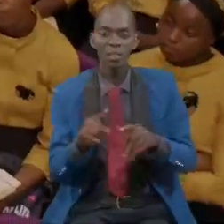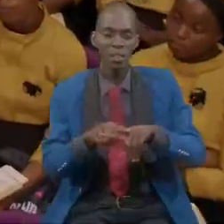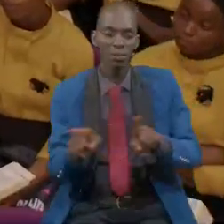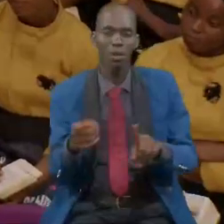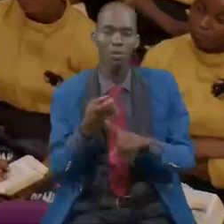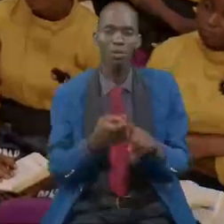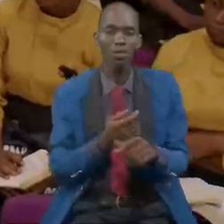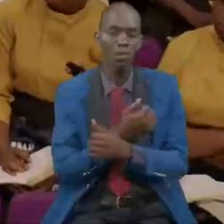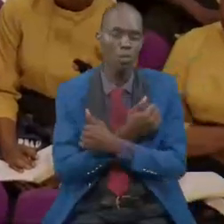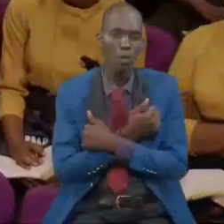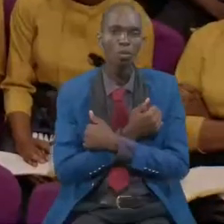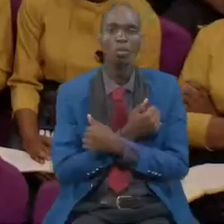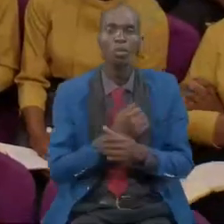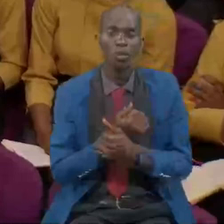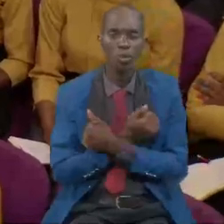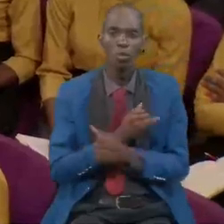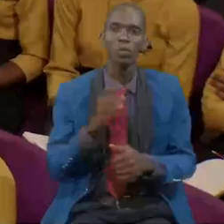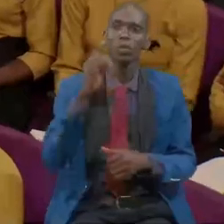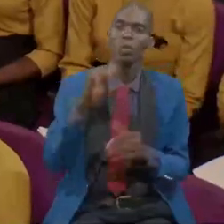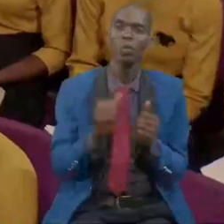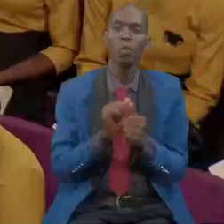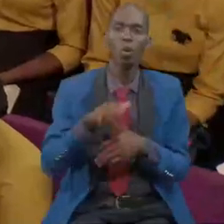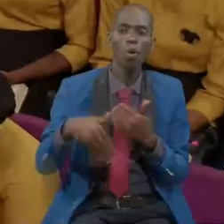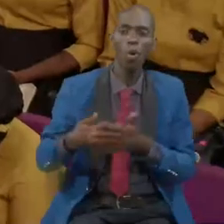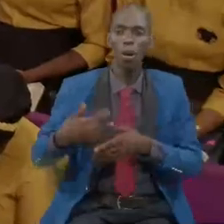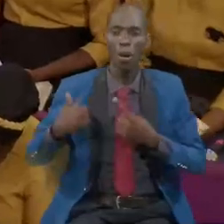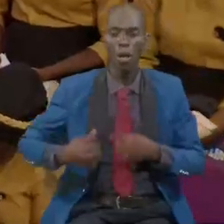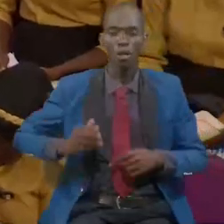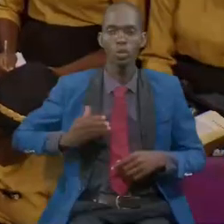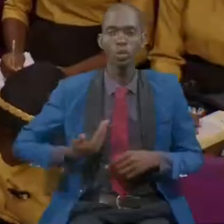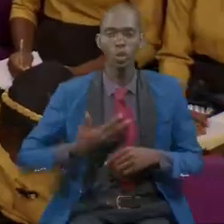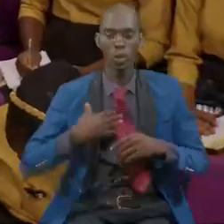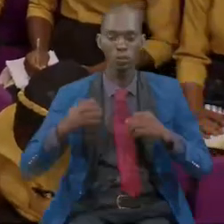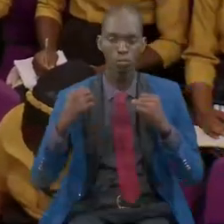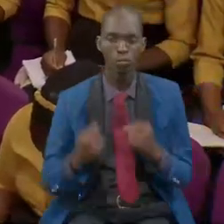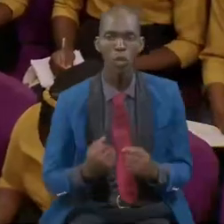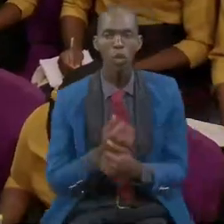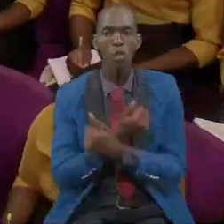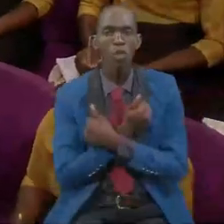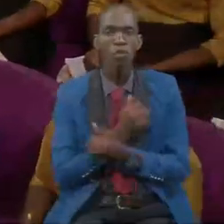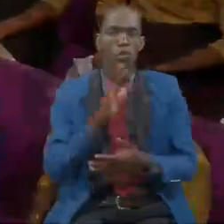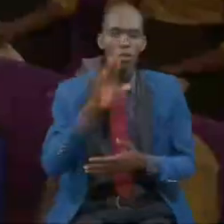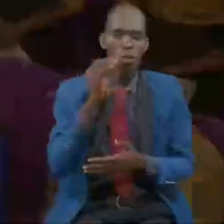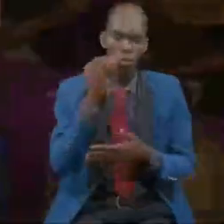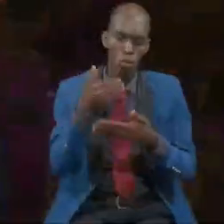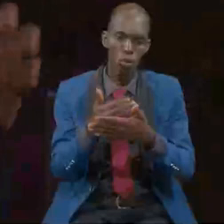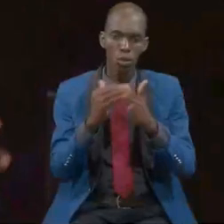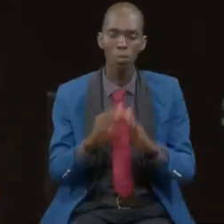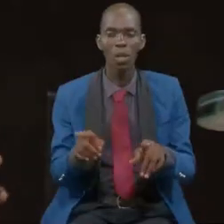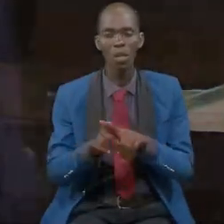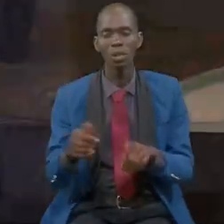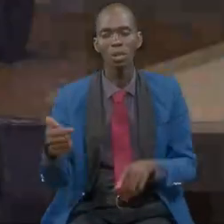liberté. Ne dites rien contraire à l'amour en aimant Dieu de toute votre force,